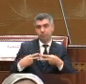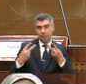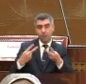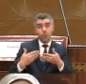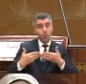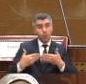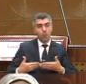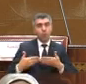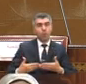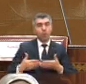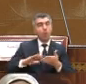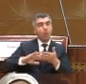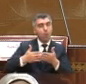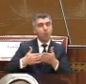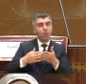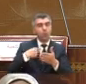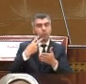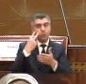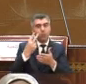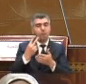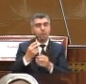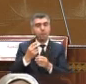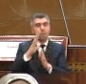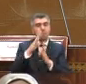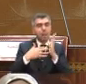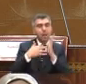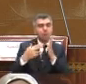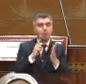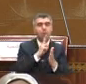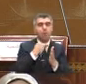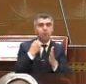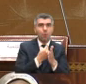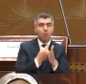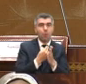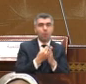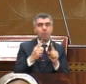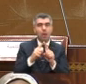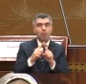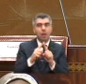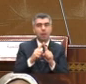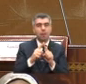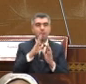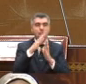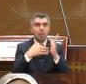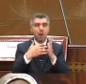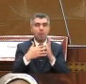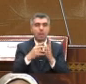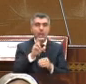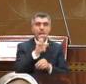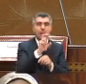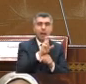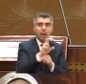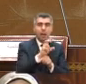محتاجين لتقييم جل البرامج الحكومية من قبل المخطط المغرب الأخضر، المبادرة الوطنية